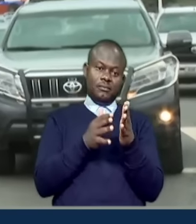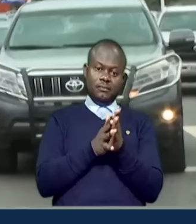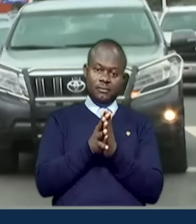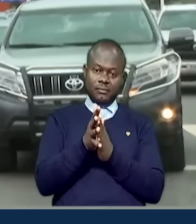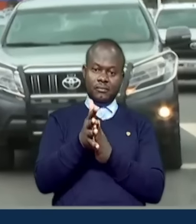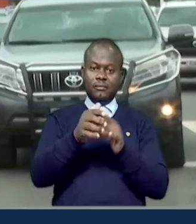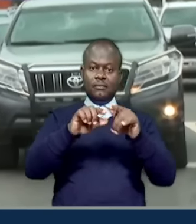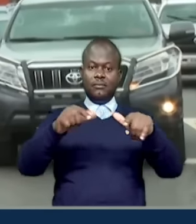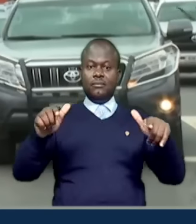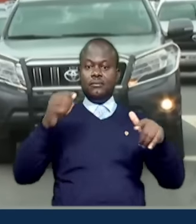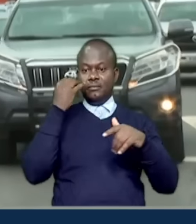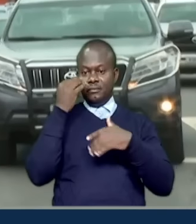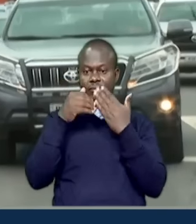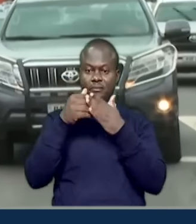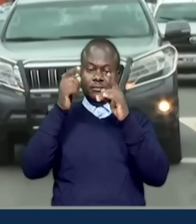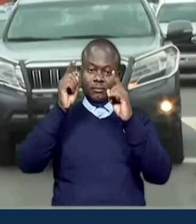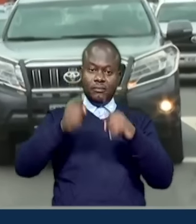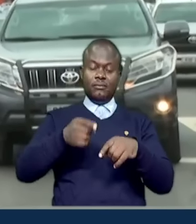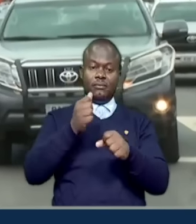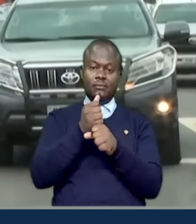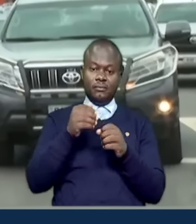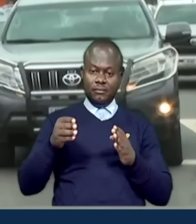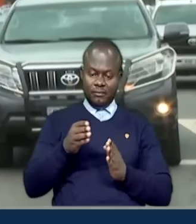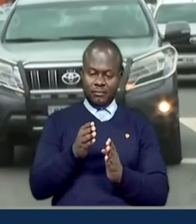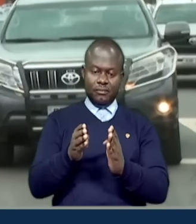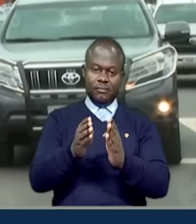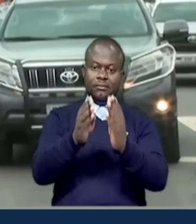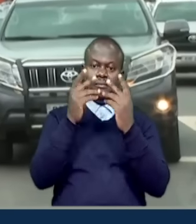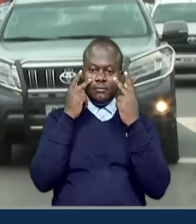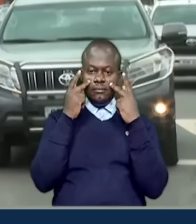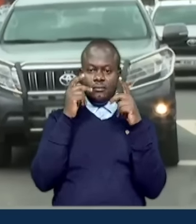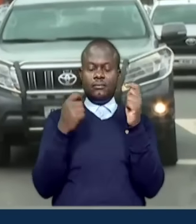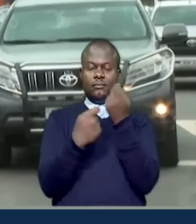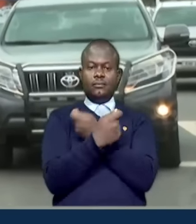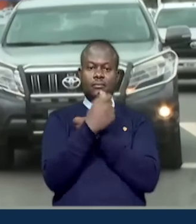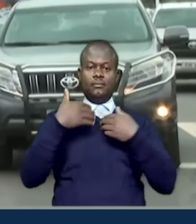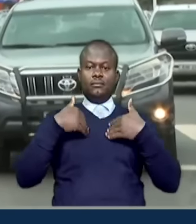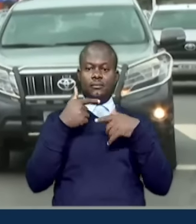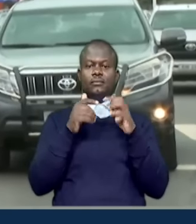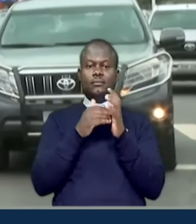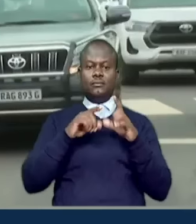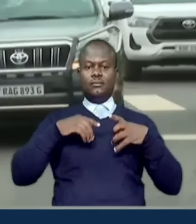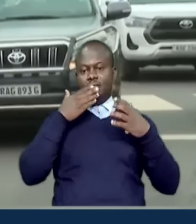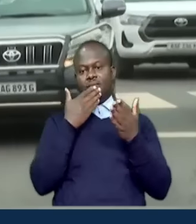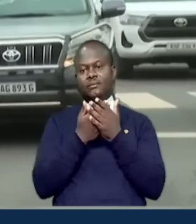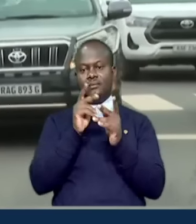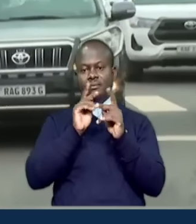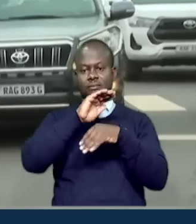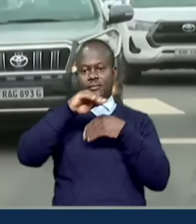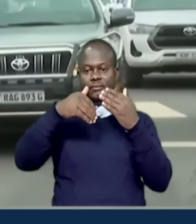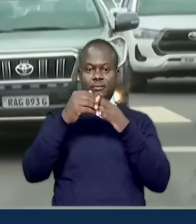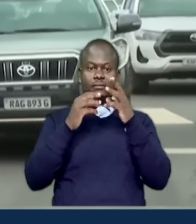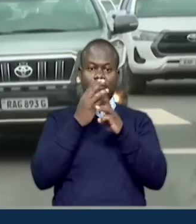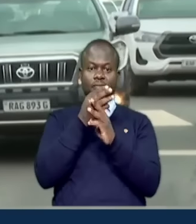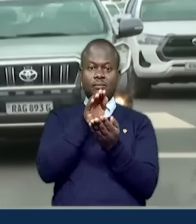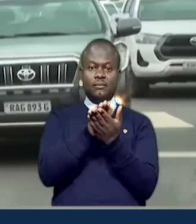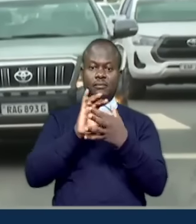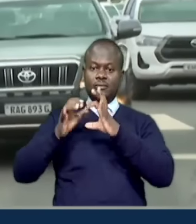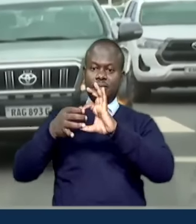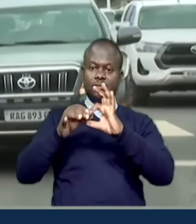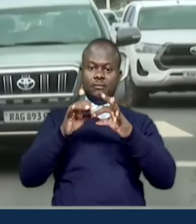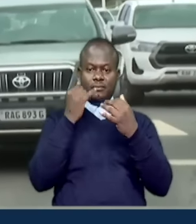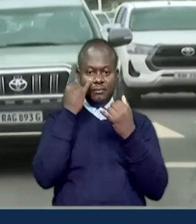iyo hajeho rero tugakora ziriya ruhurura ubona ko bihindura ubuzima ndetse n'imibereho myiza y'abaturage banki y'isi ni umufatanyabikorwa ukomeye